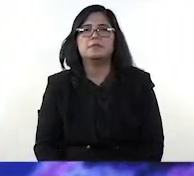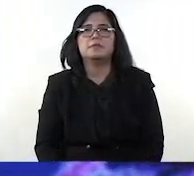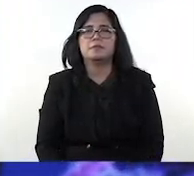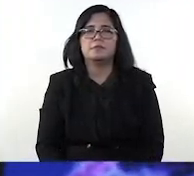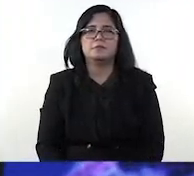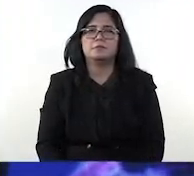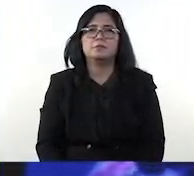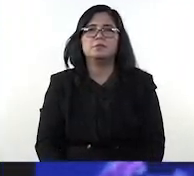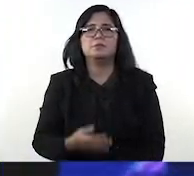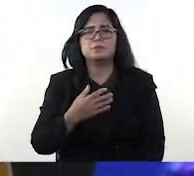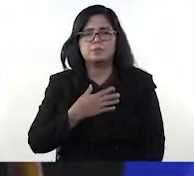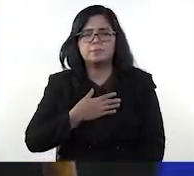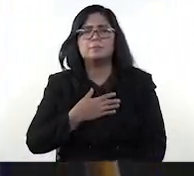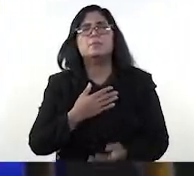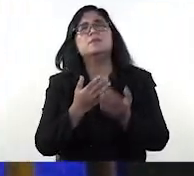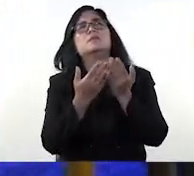safriza